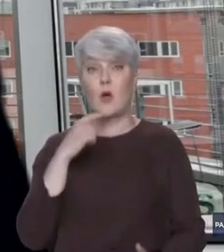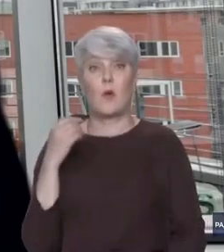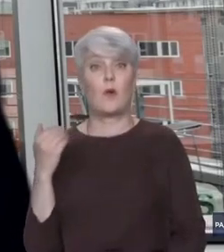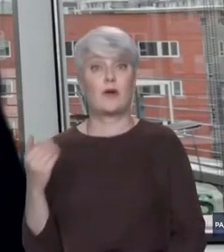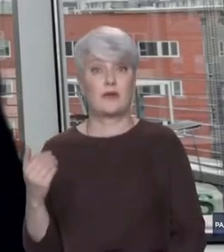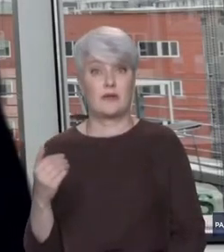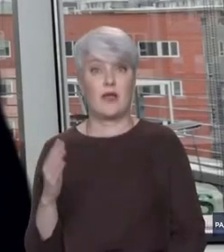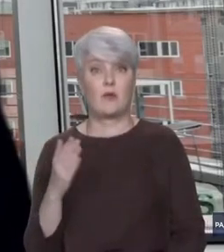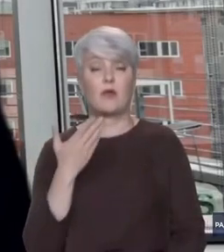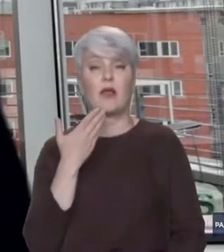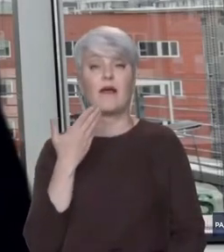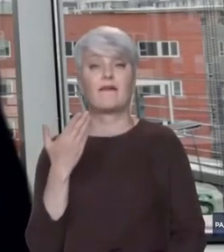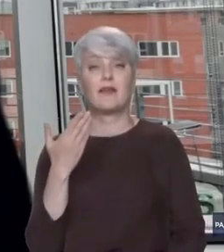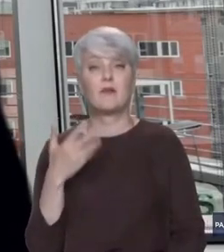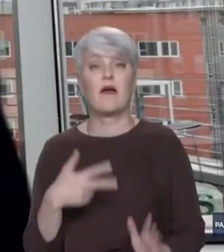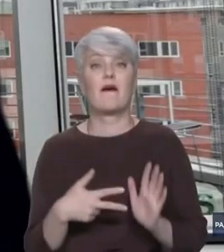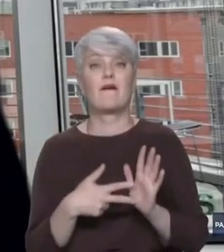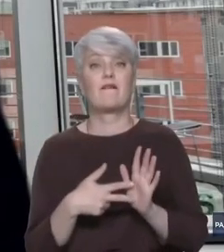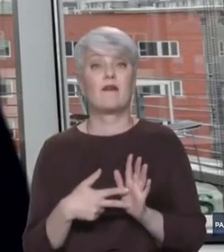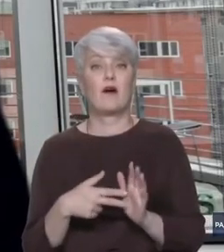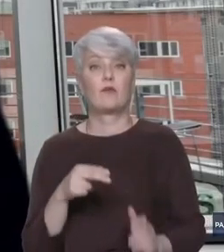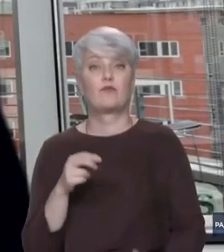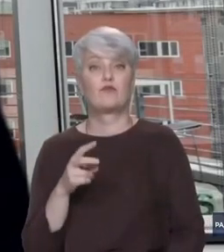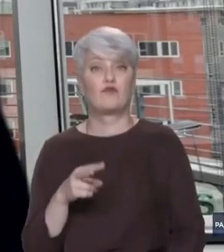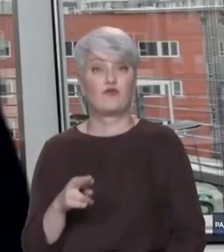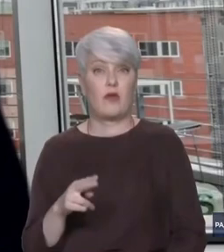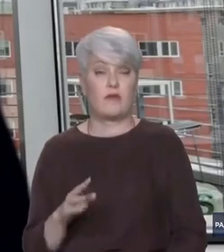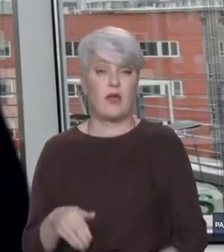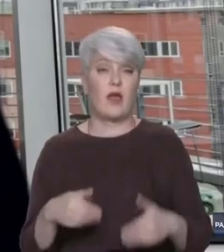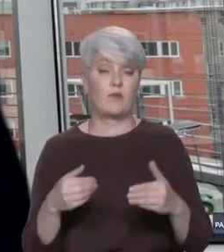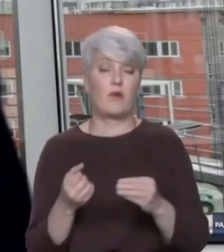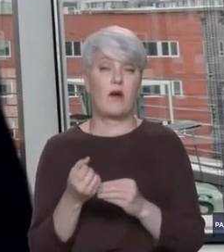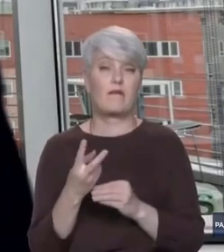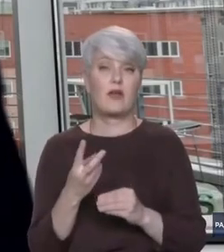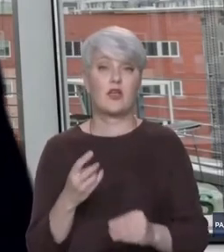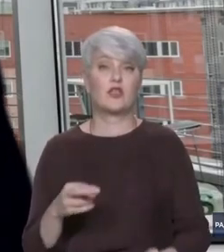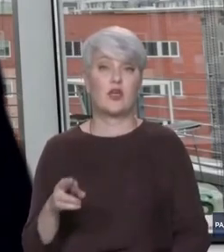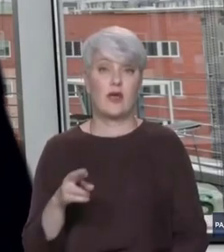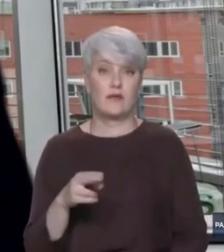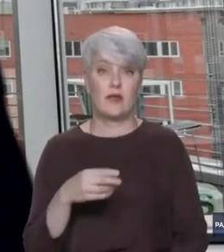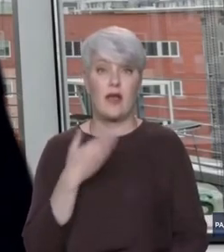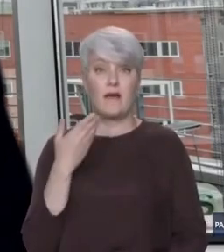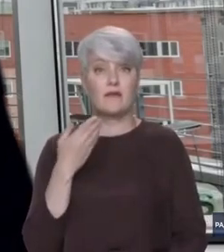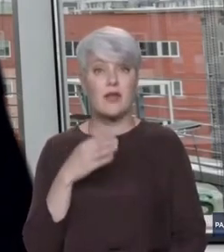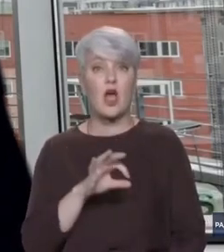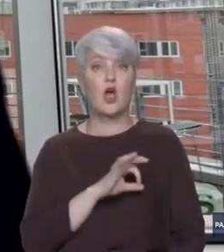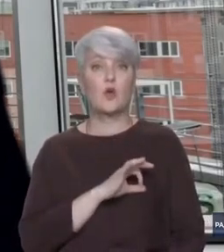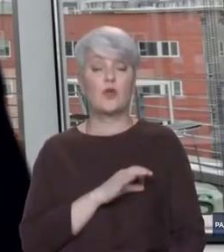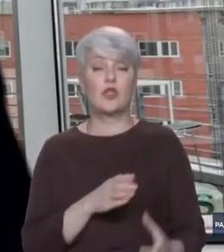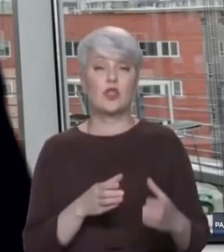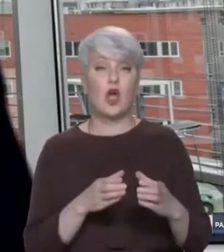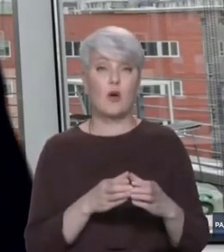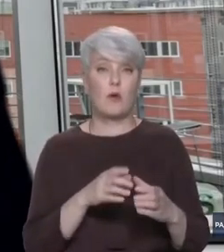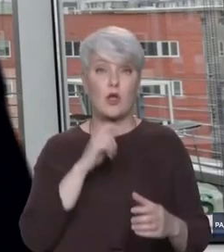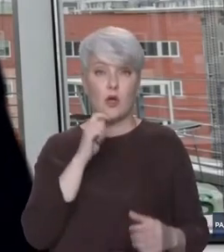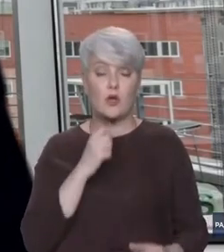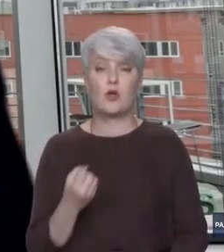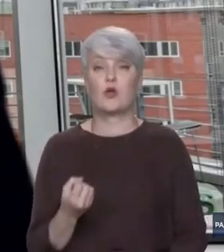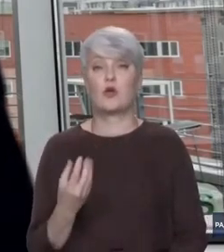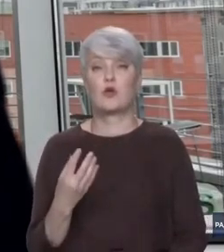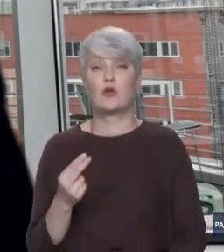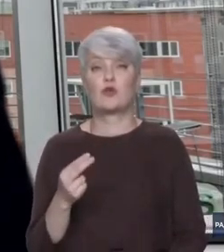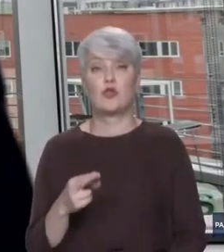виступатимуть у суді вже 8 червня потім 12 червня виступає юридична команда України і вже 14